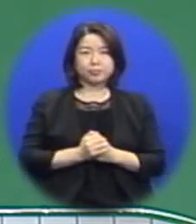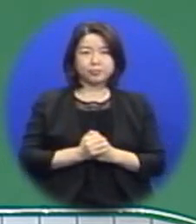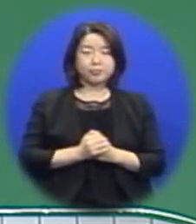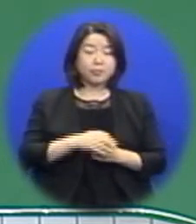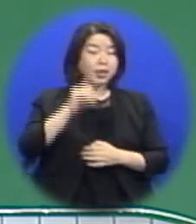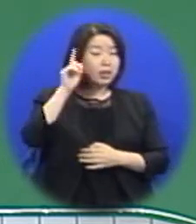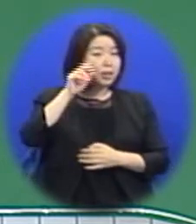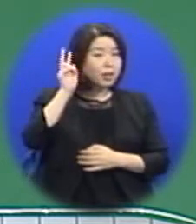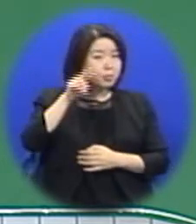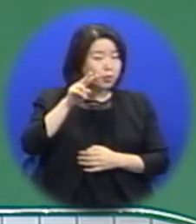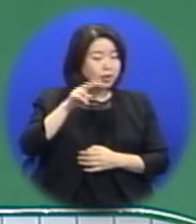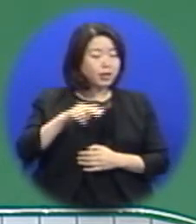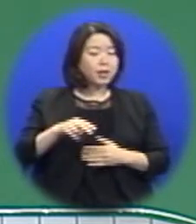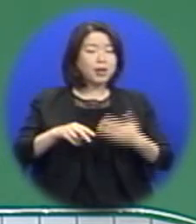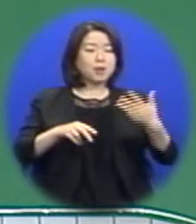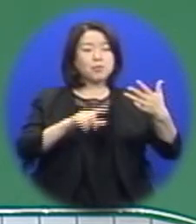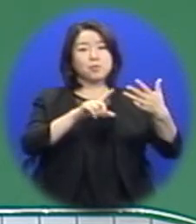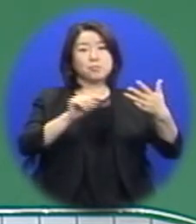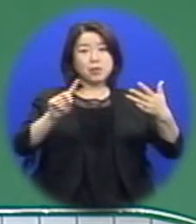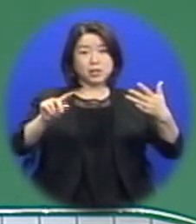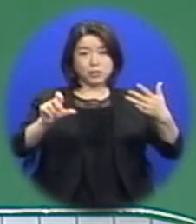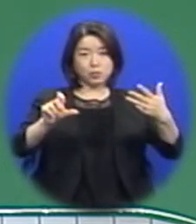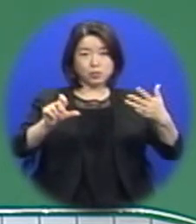내일 모레는 8.15 광복절입니다.